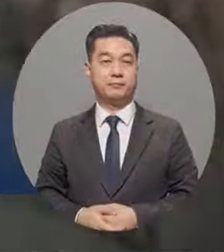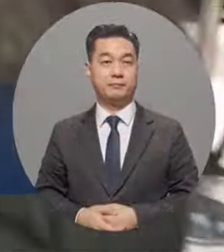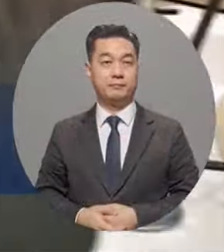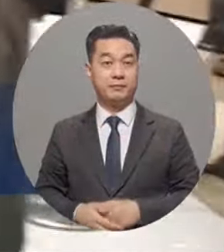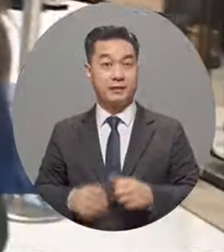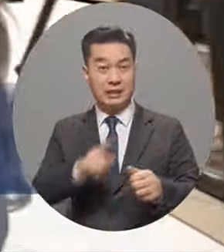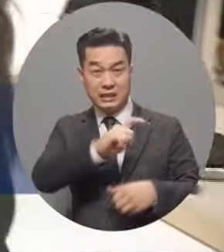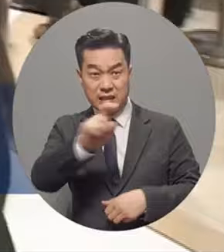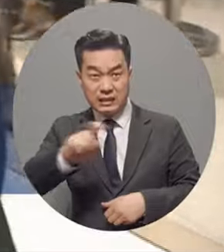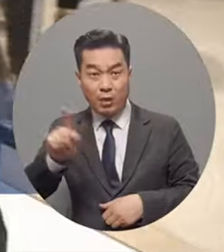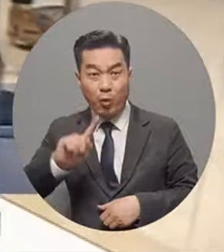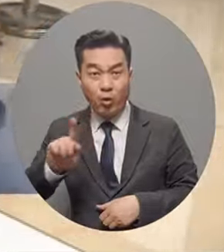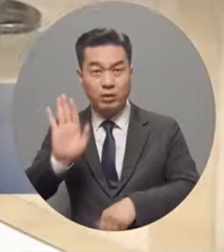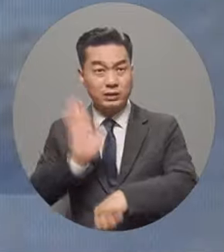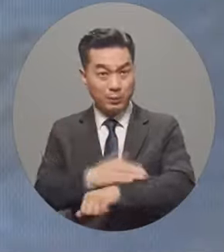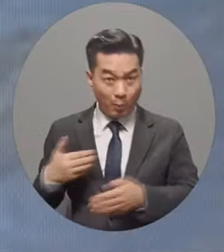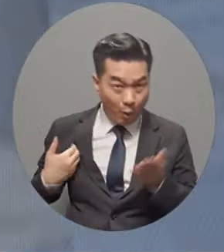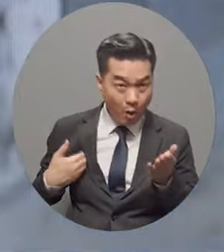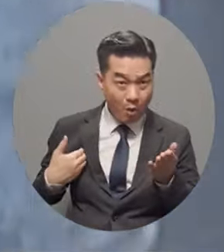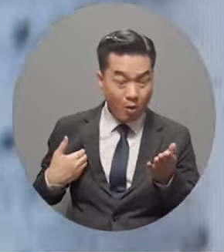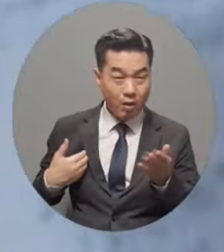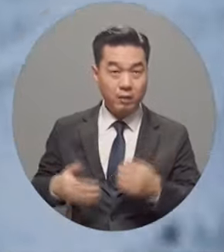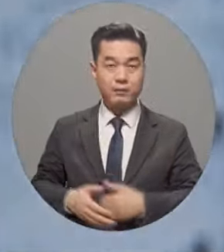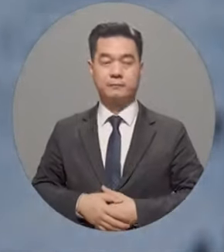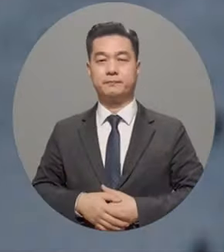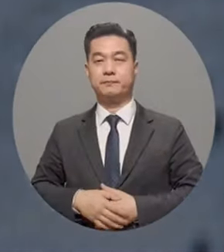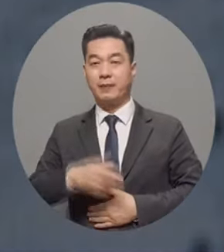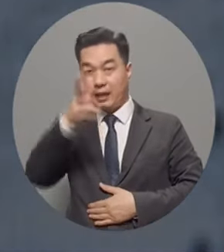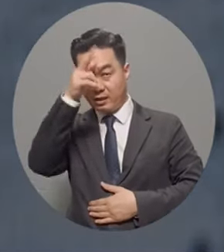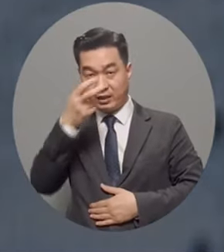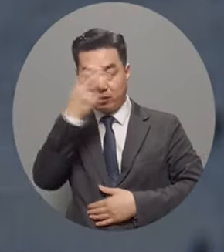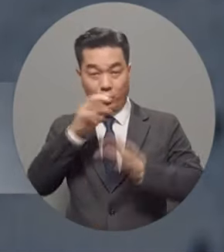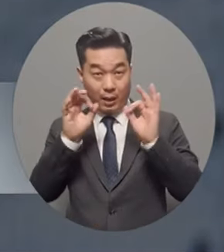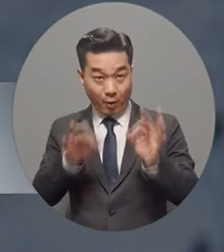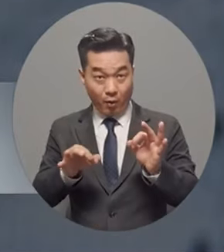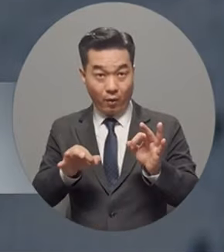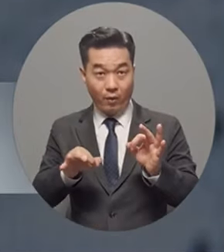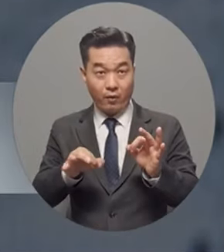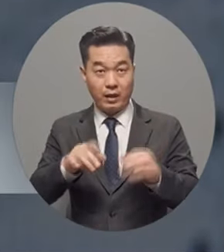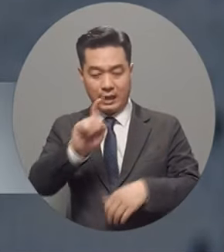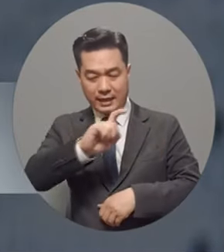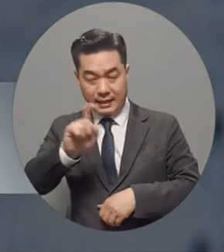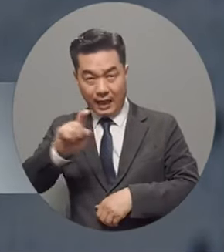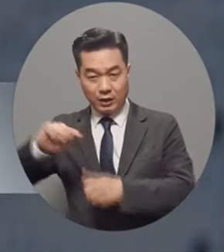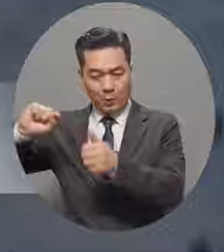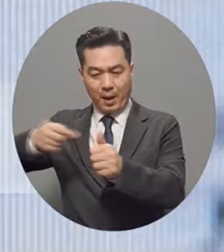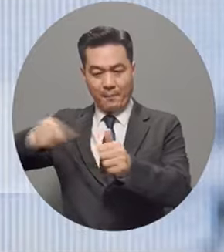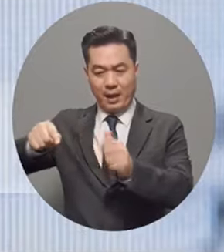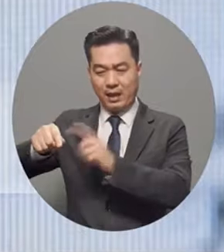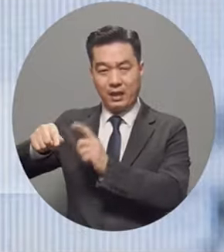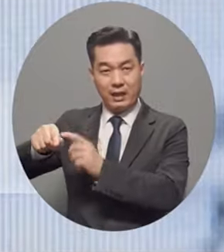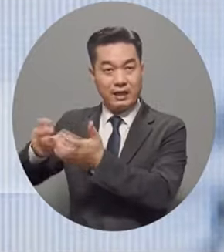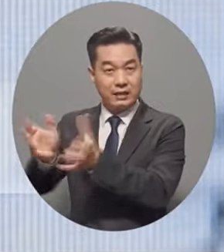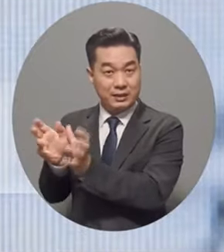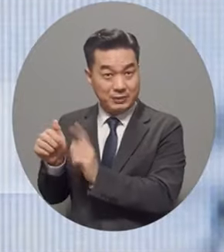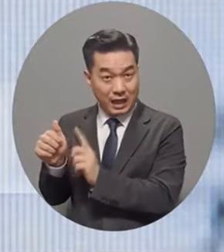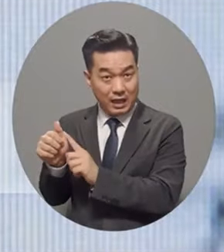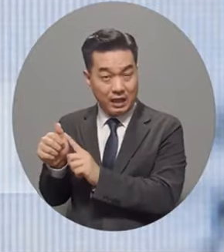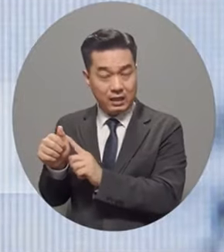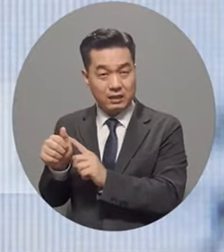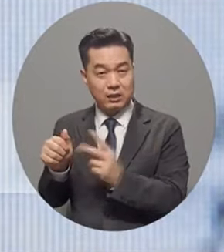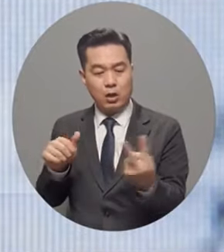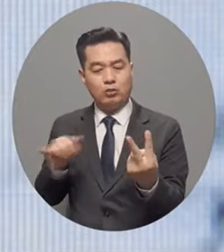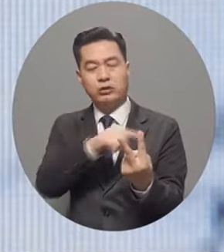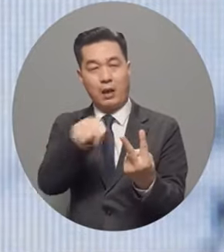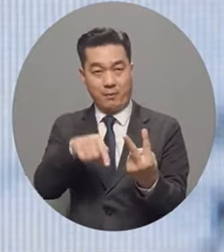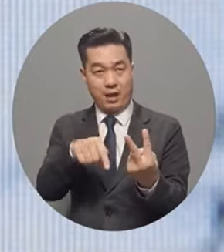잘못이란 거 전혀 몰랐어요. 경찰 조사 결과 낙서를 사주한 이른바 이 팀장이 피의자들에게 낙서 후